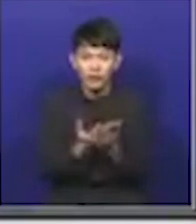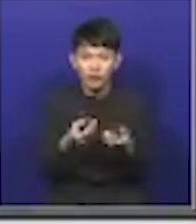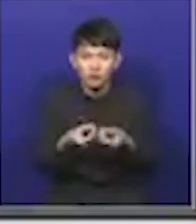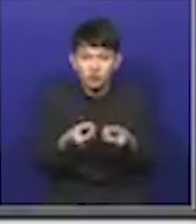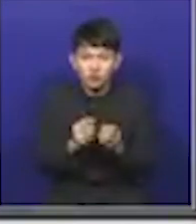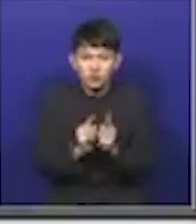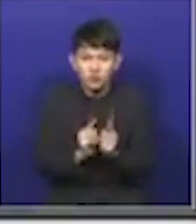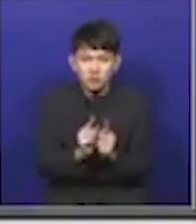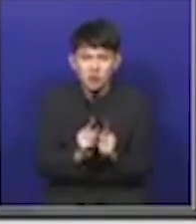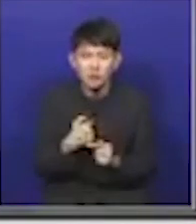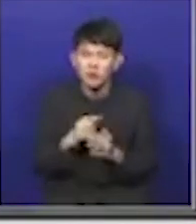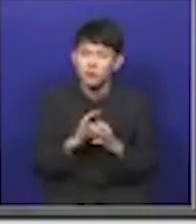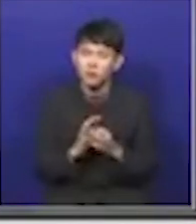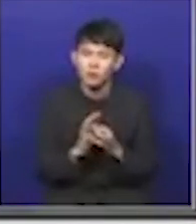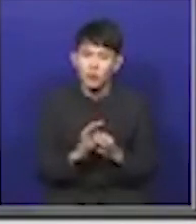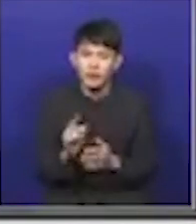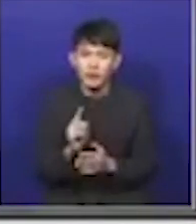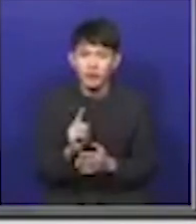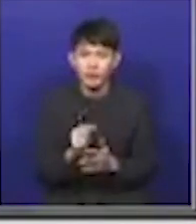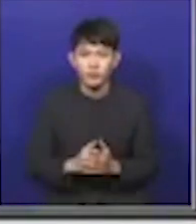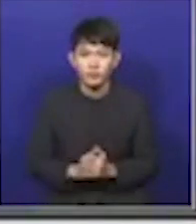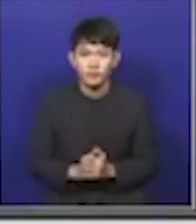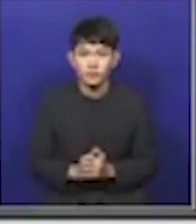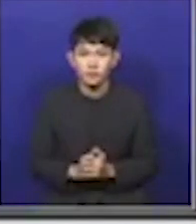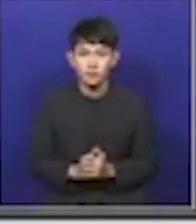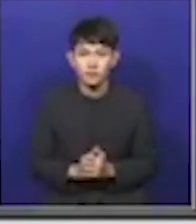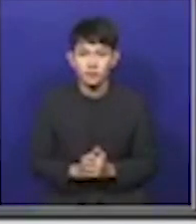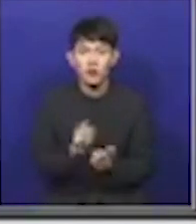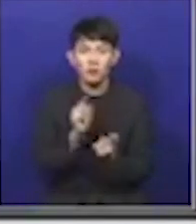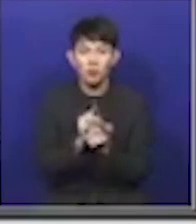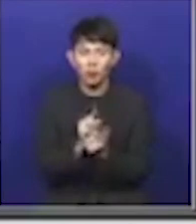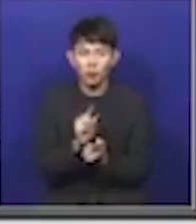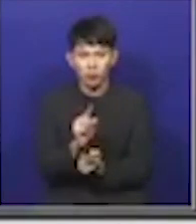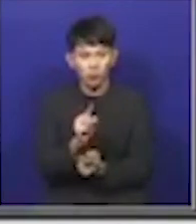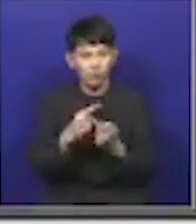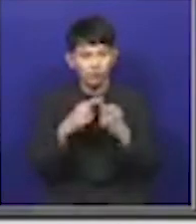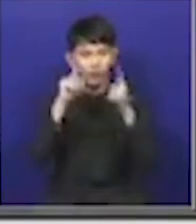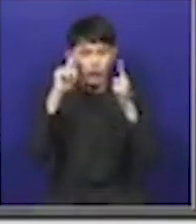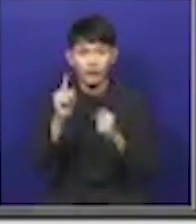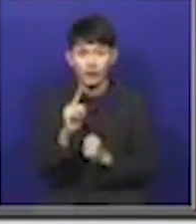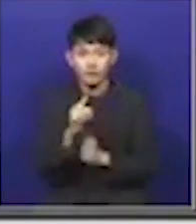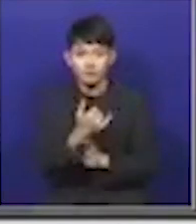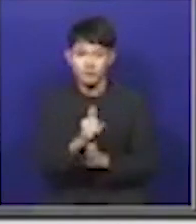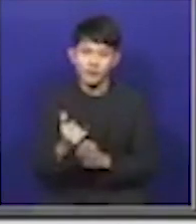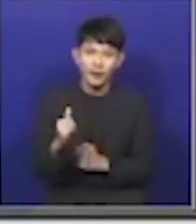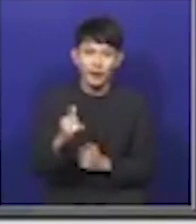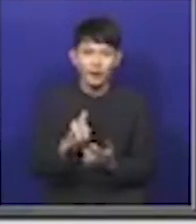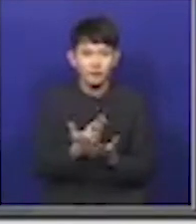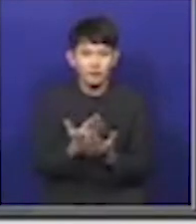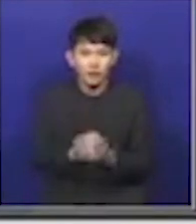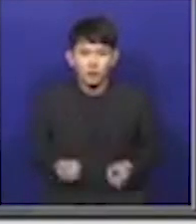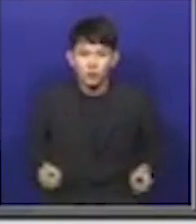สิ่งที่ผมรู้สึกเป็นห่วงนะฮะมันเกิดปรากฏการณ์มหัศจรรย์ฮะคนบางคนไม่มีเงิน